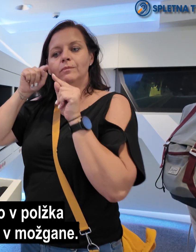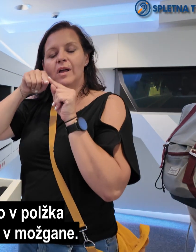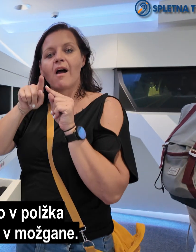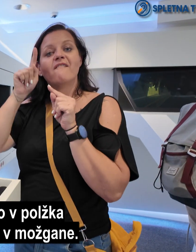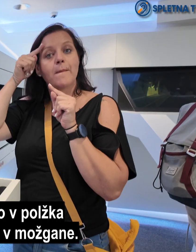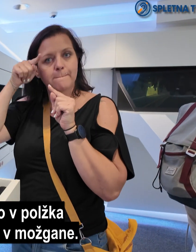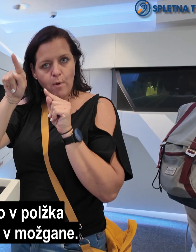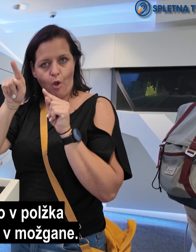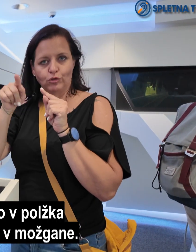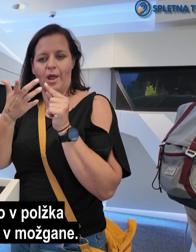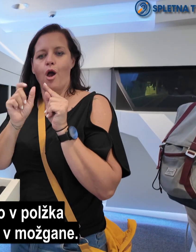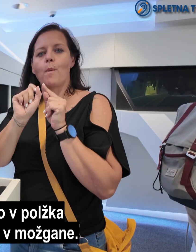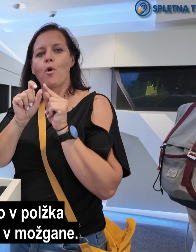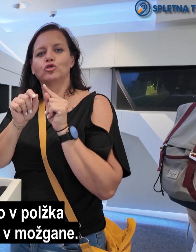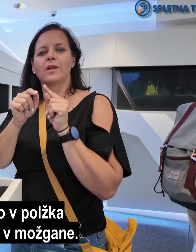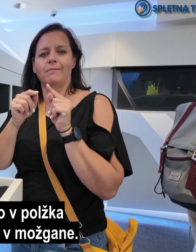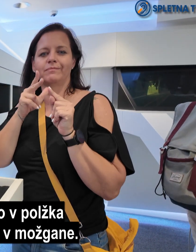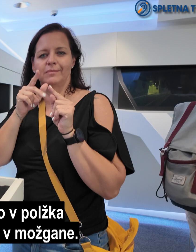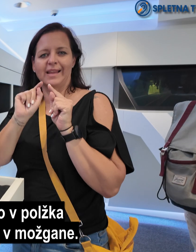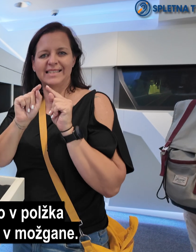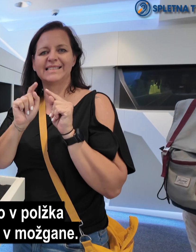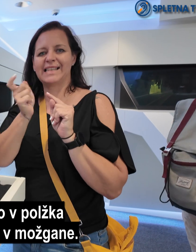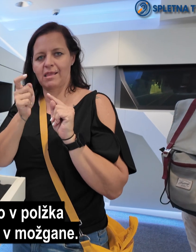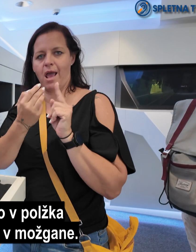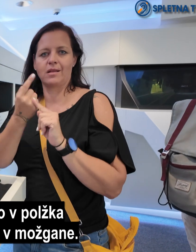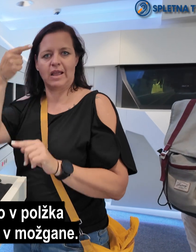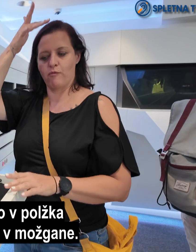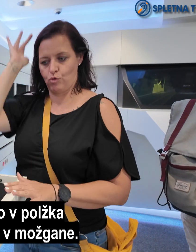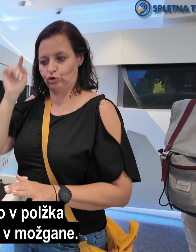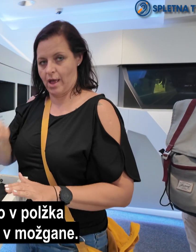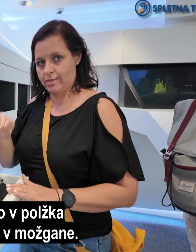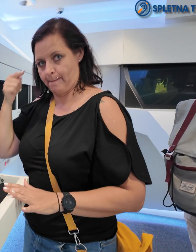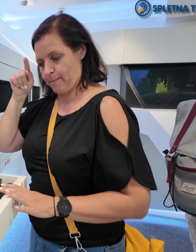Elektrode dajo vpolžka in signal pošilja v možgane.